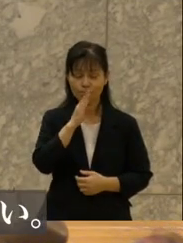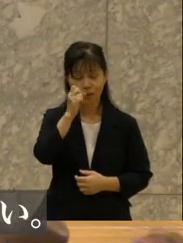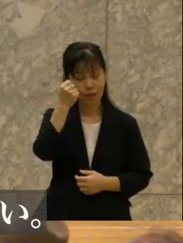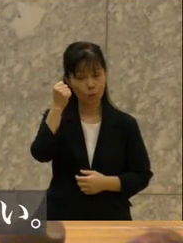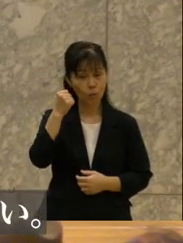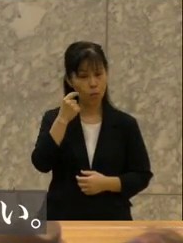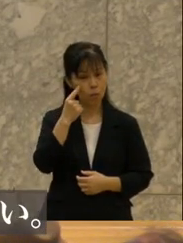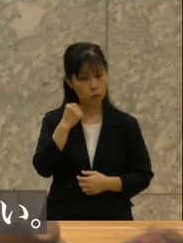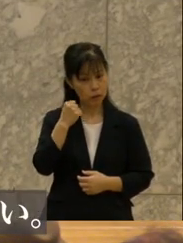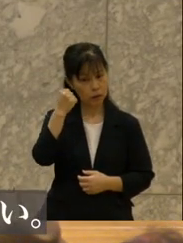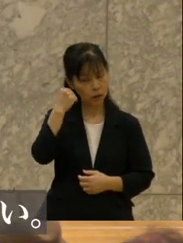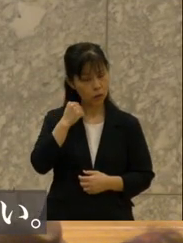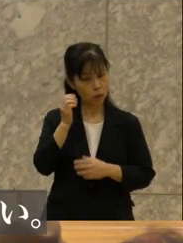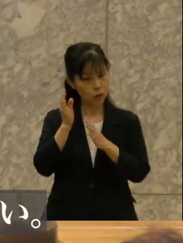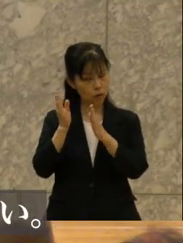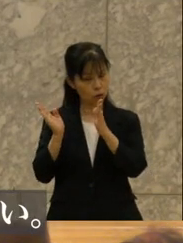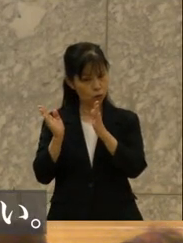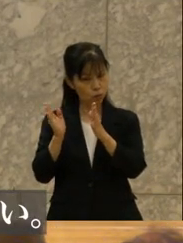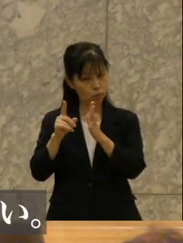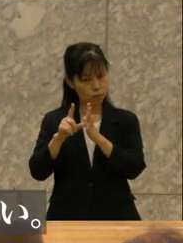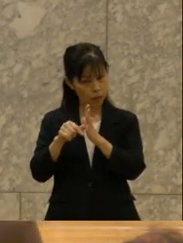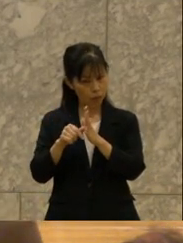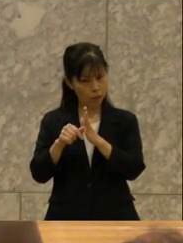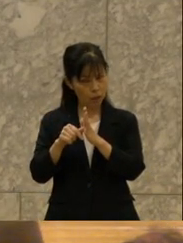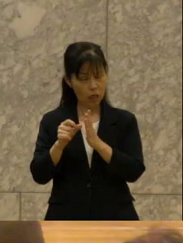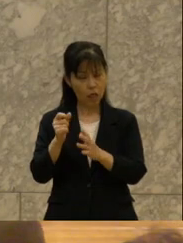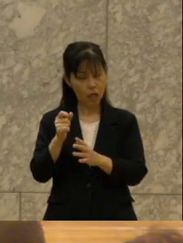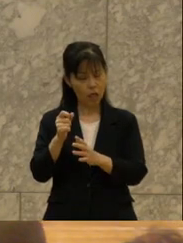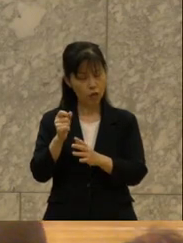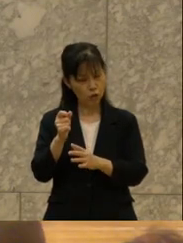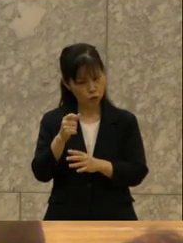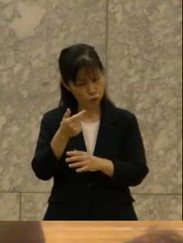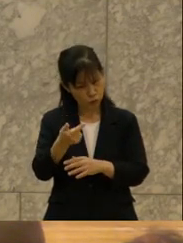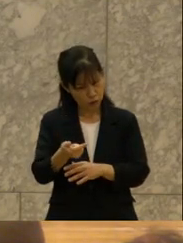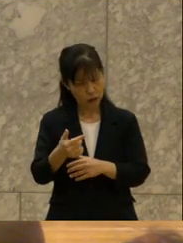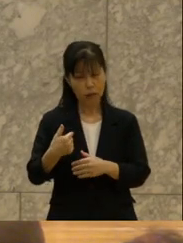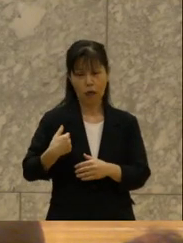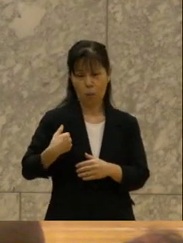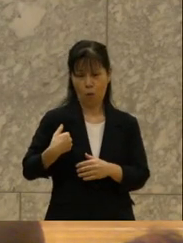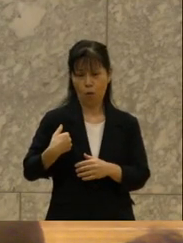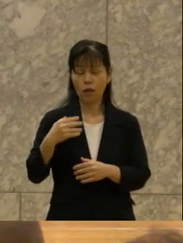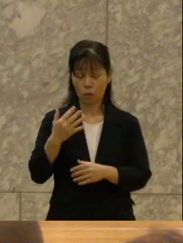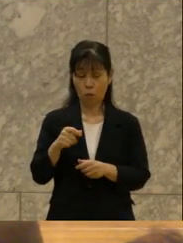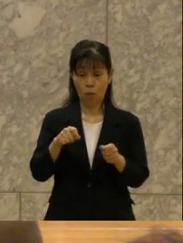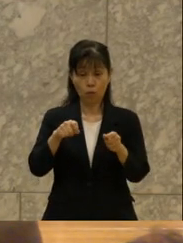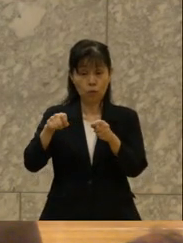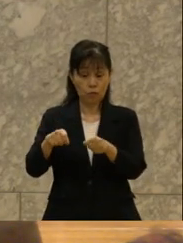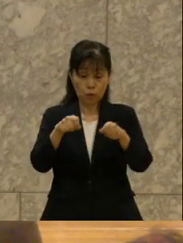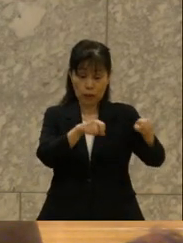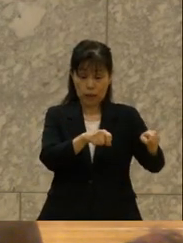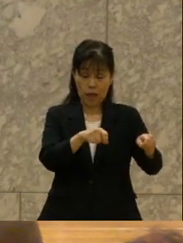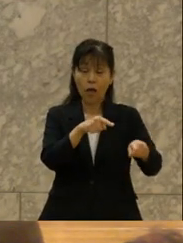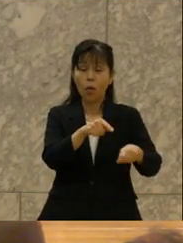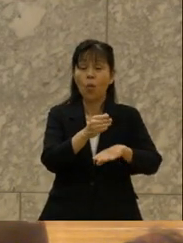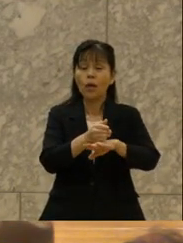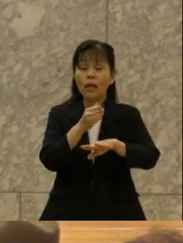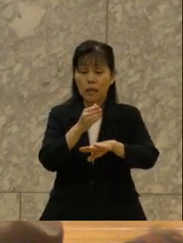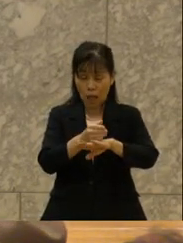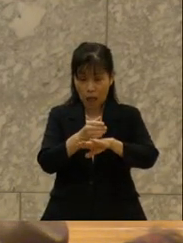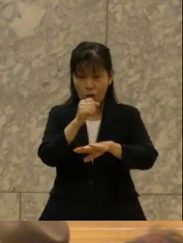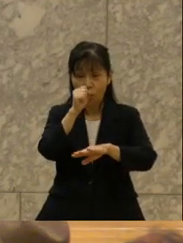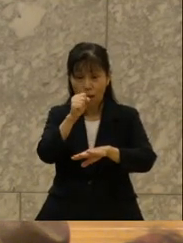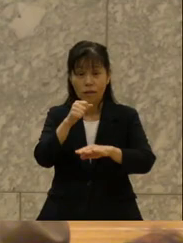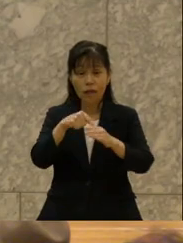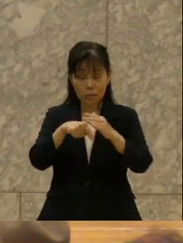午前中だったらもしかしたらペースもスローだったかもしれないいろんなことを考えると条件が全て揃ったっていうある自分